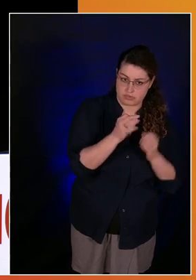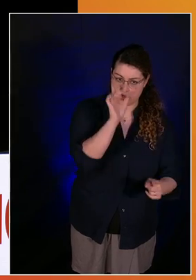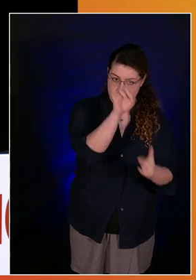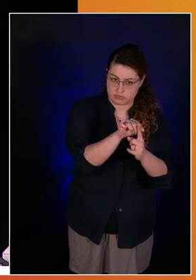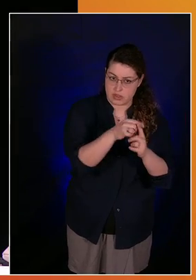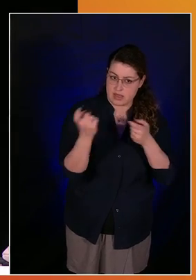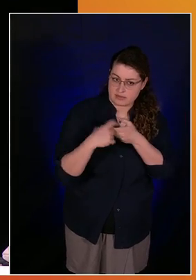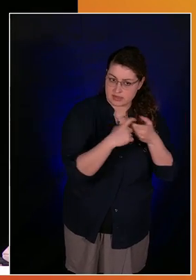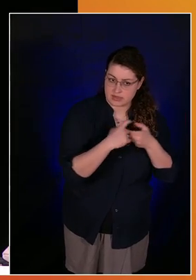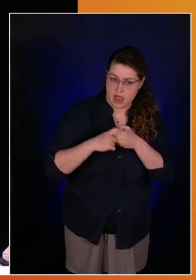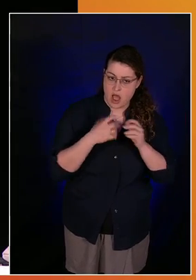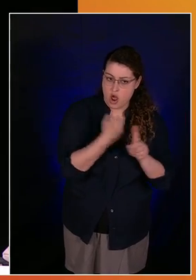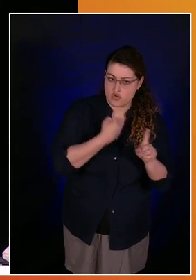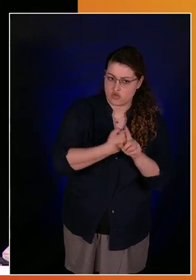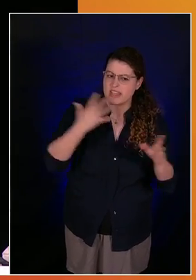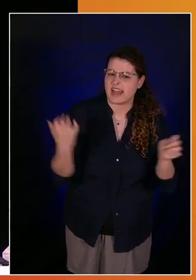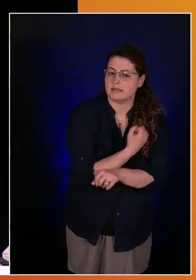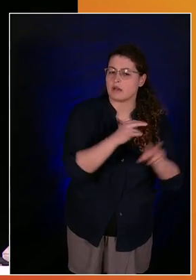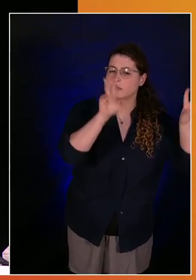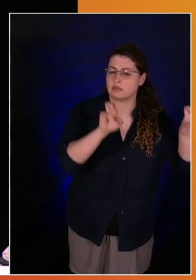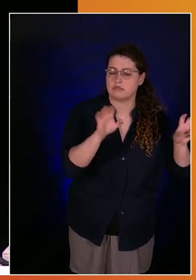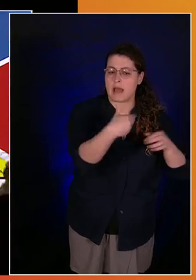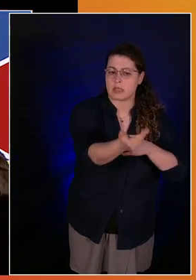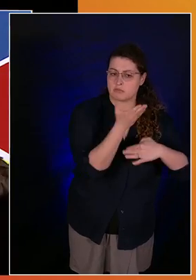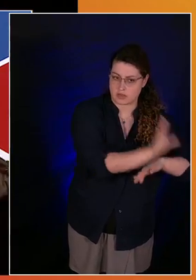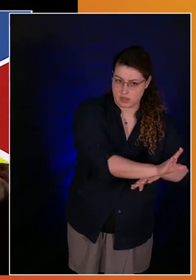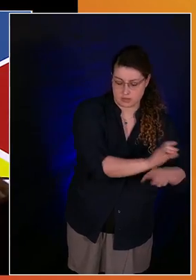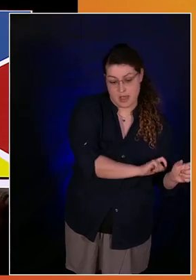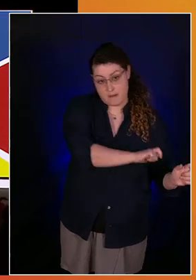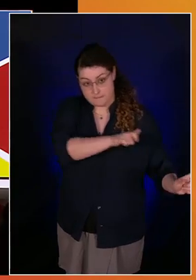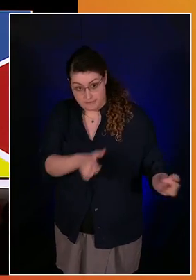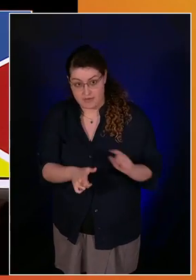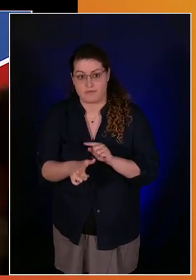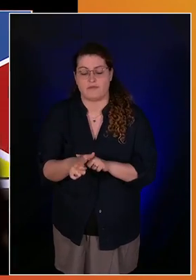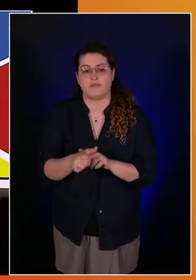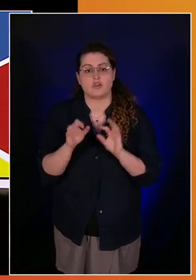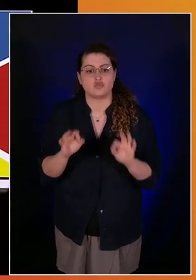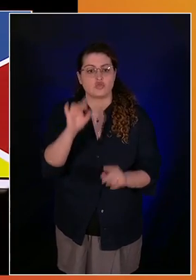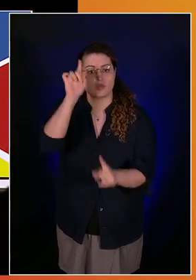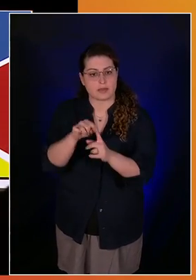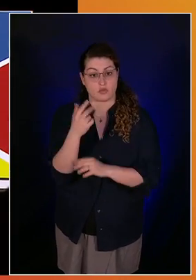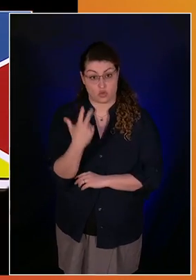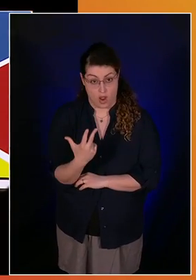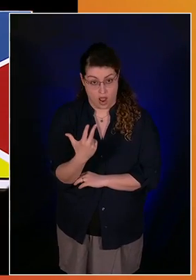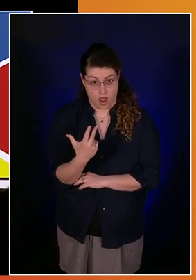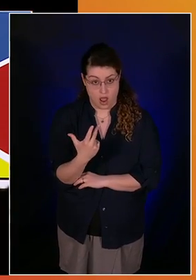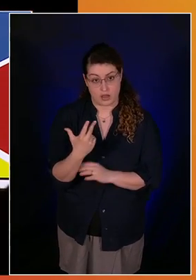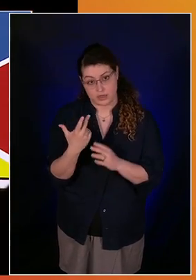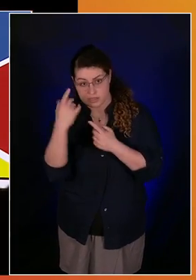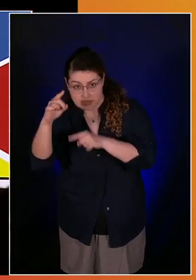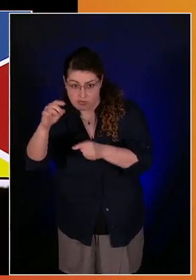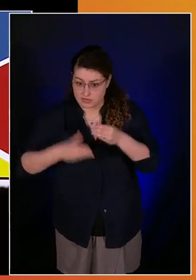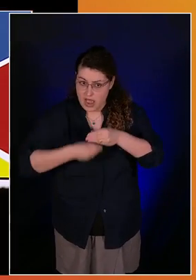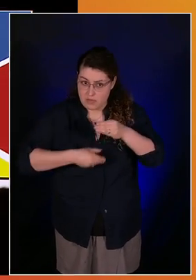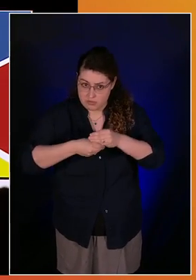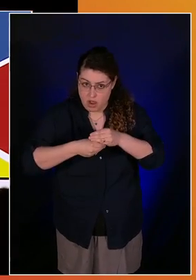Lutes gagnantes je présenterai après nous aborderons après évidemment le thème 3 et les défenses des amendements